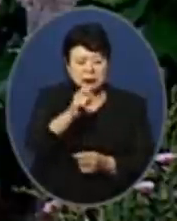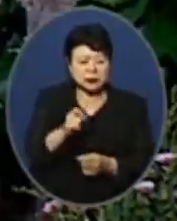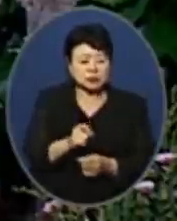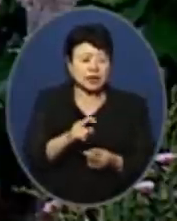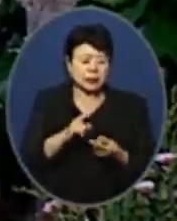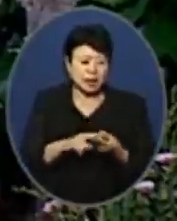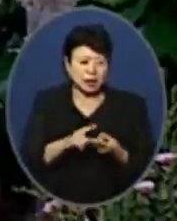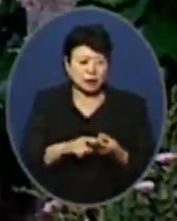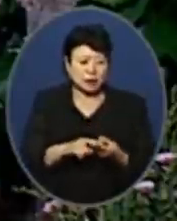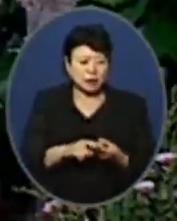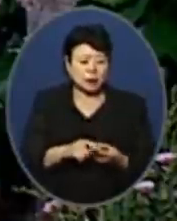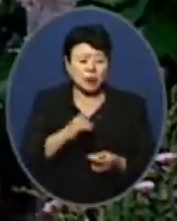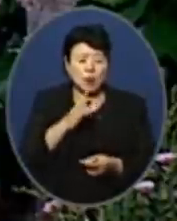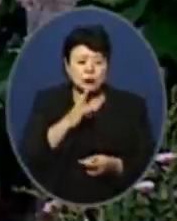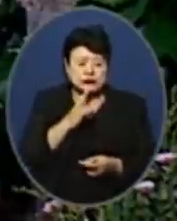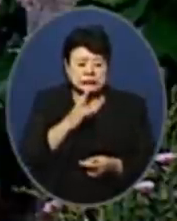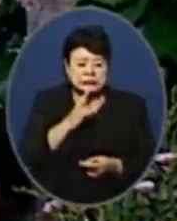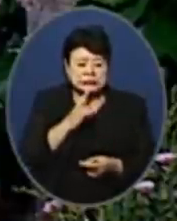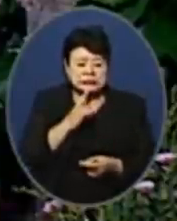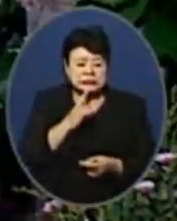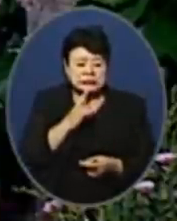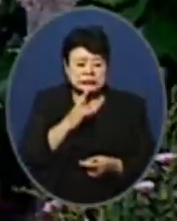바 오직